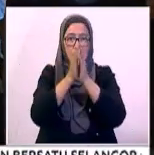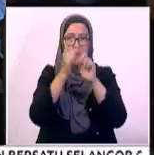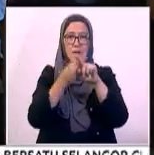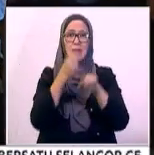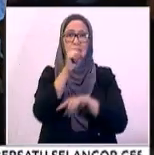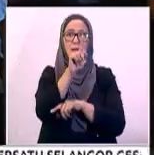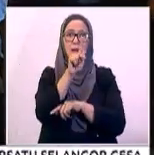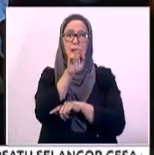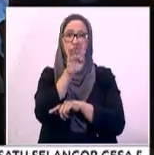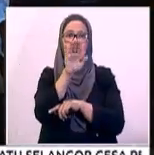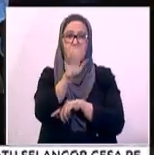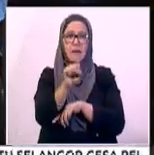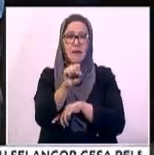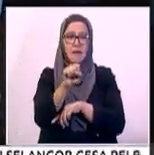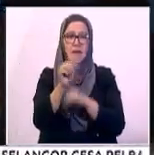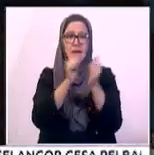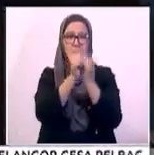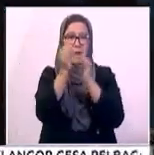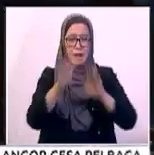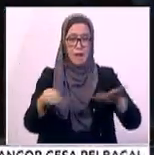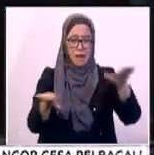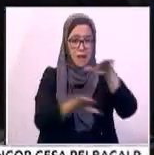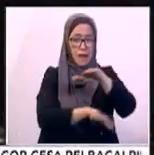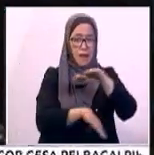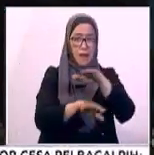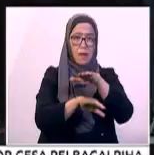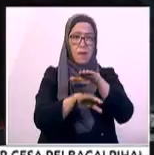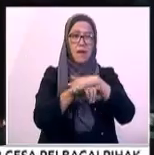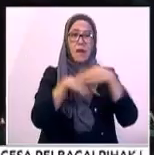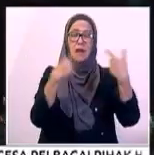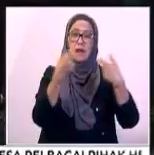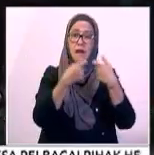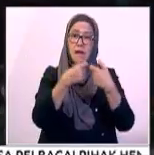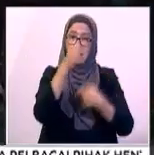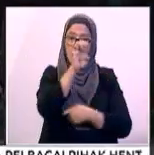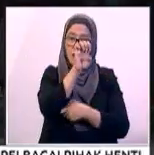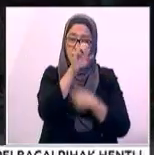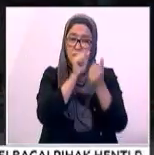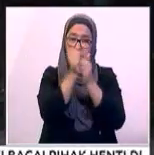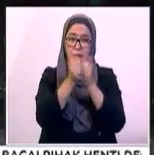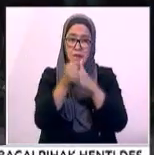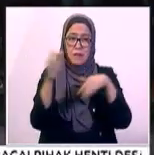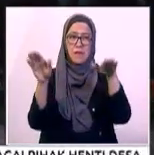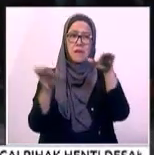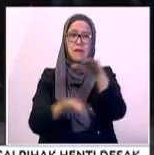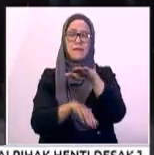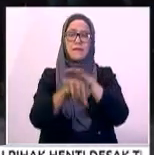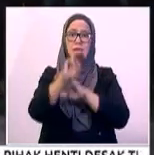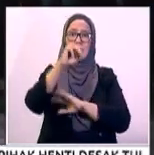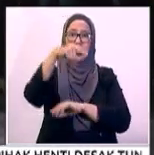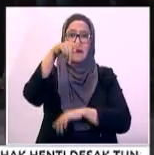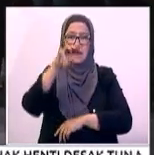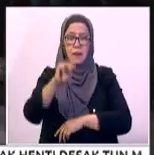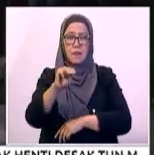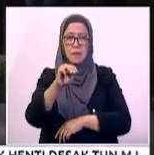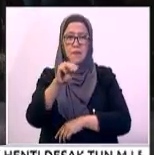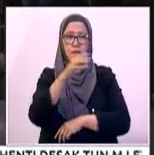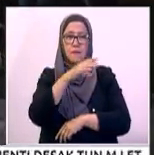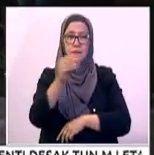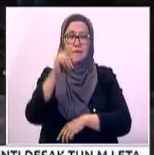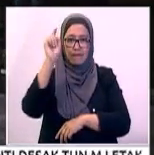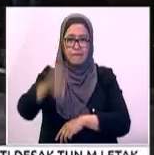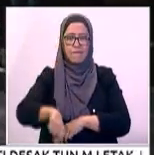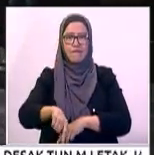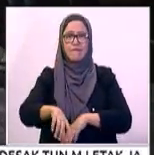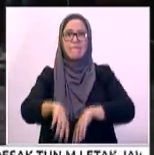Atlet-atlet sukan elektronik e-sukan diletakkan di bawah atlet kategori B Majlis Olimpik Malaysia MOM dan perlu menanggung pembiayaan sendiri.